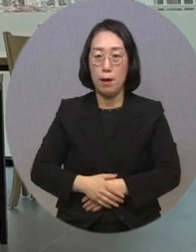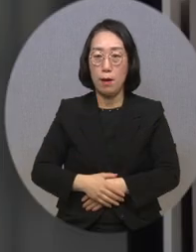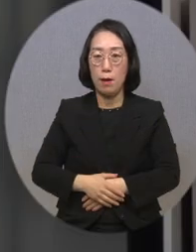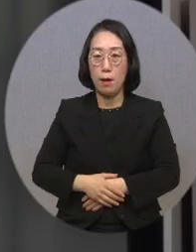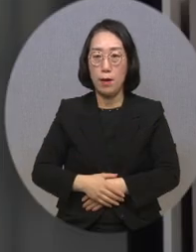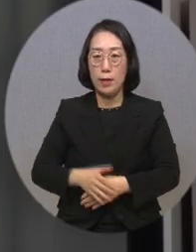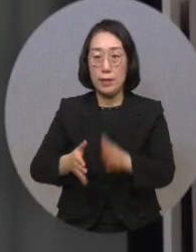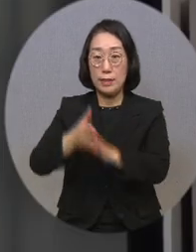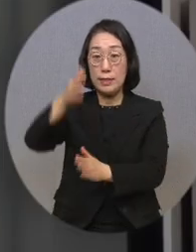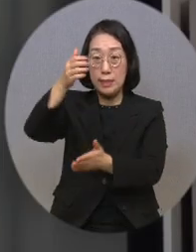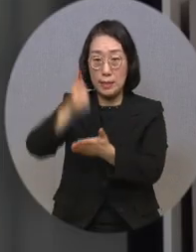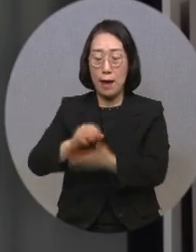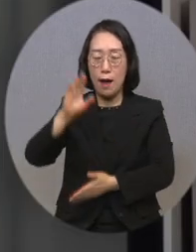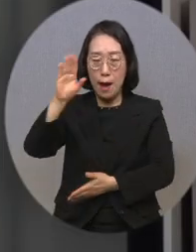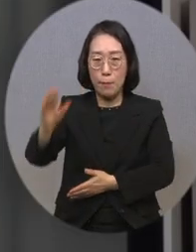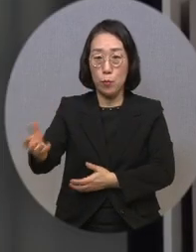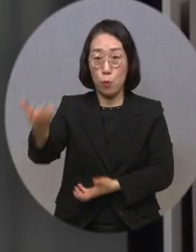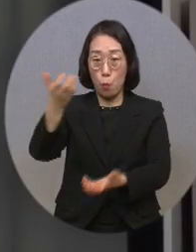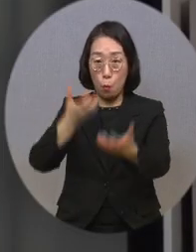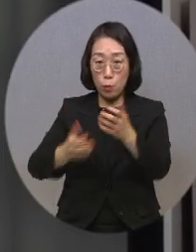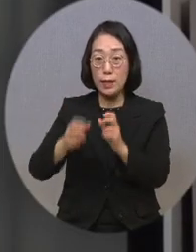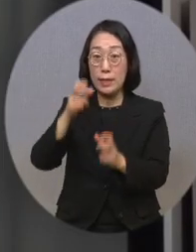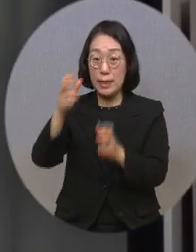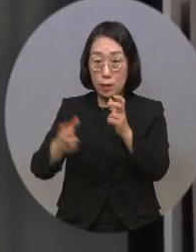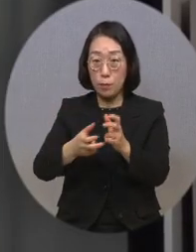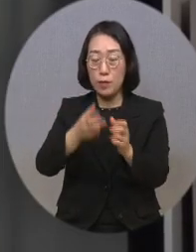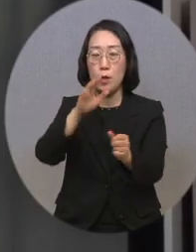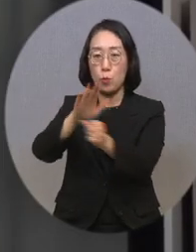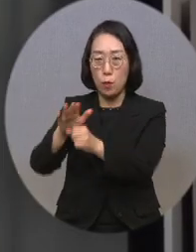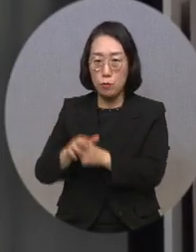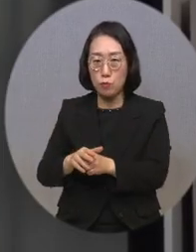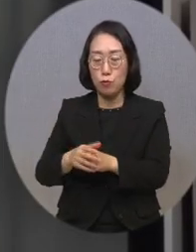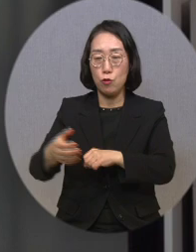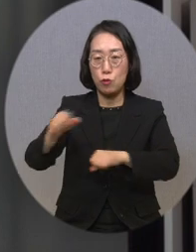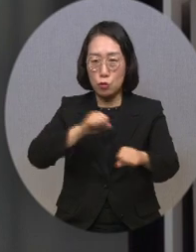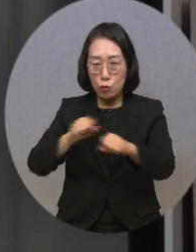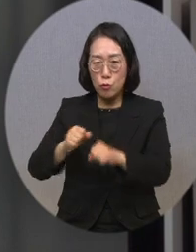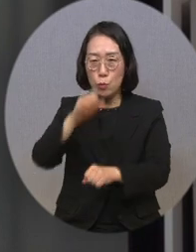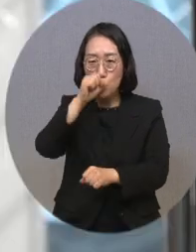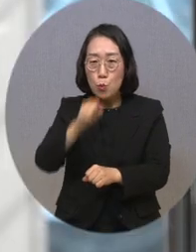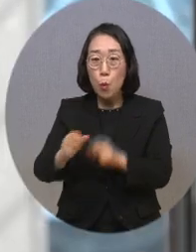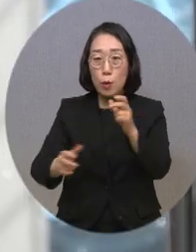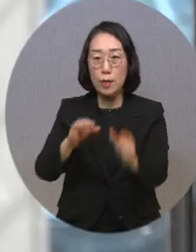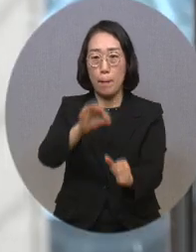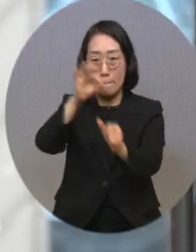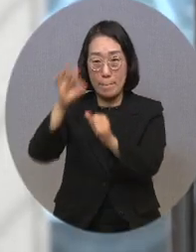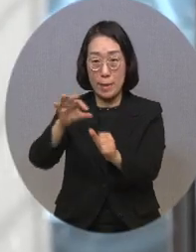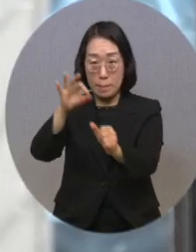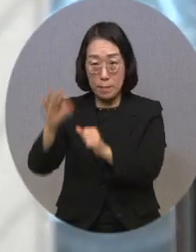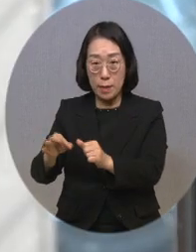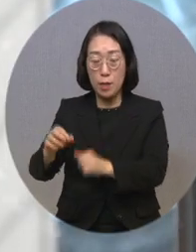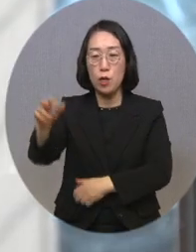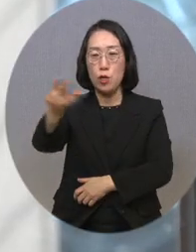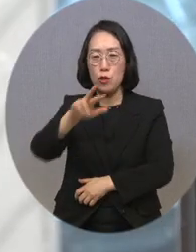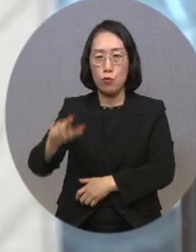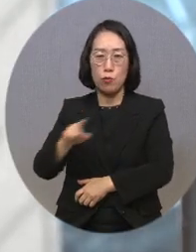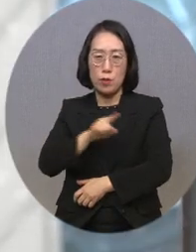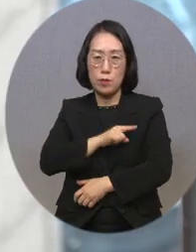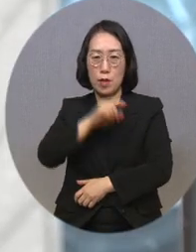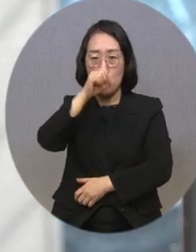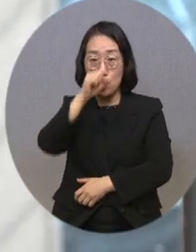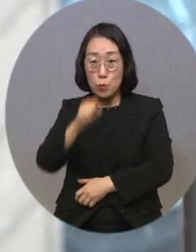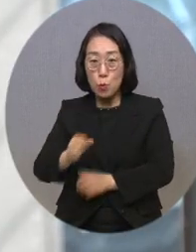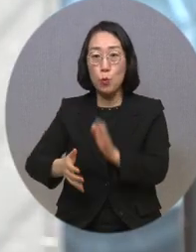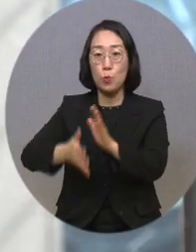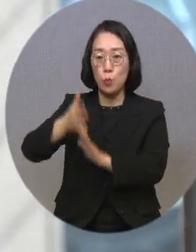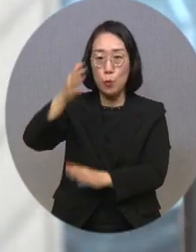김동일 시장은 앞으로도 입주기업의 아낌없는 지원과 적극적인 우량기업 유치를 통해 보령을 전국에서 가장 기업하기 좋은